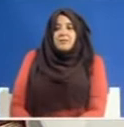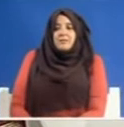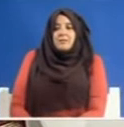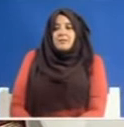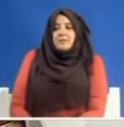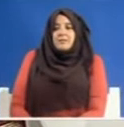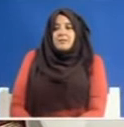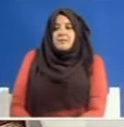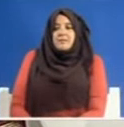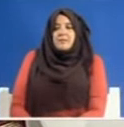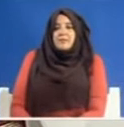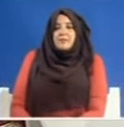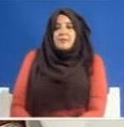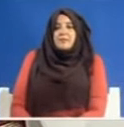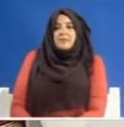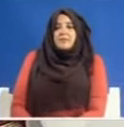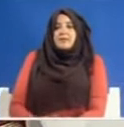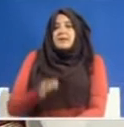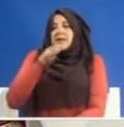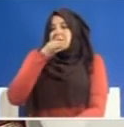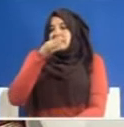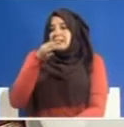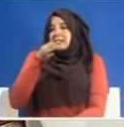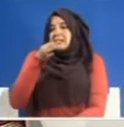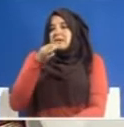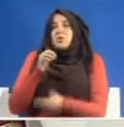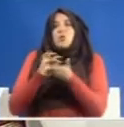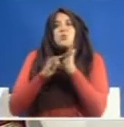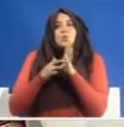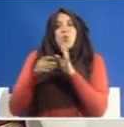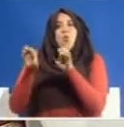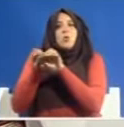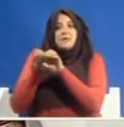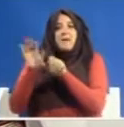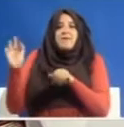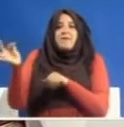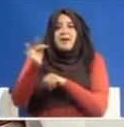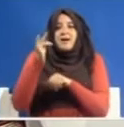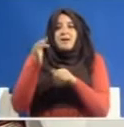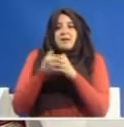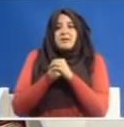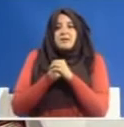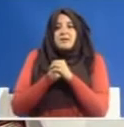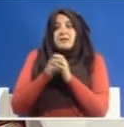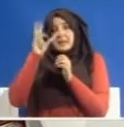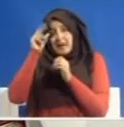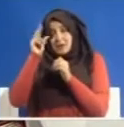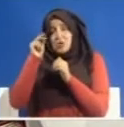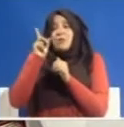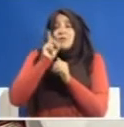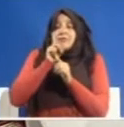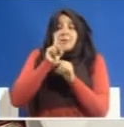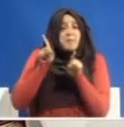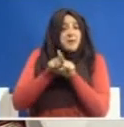المحارم هنا كل هذوك ولاد خالته كلهم خوتك، الذكوره خاوتك وخاوتك من